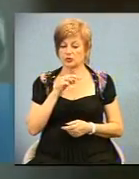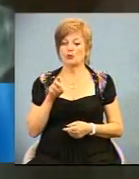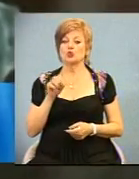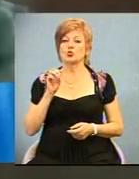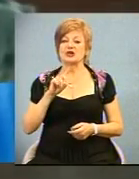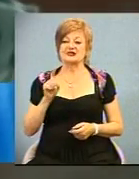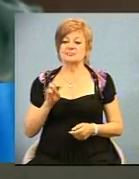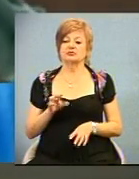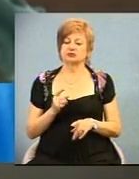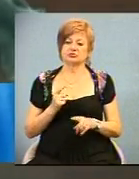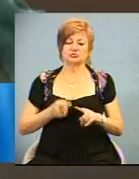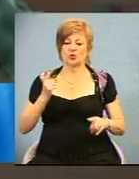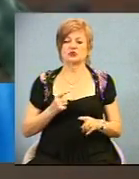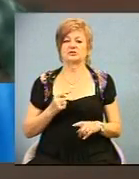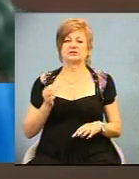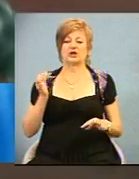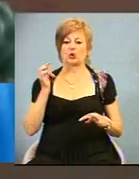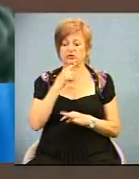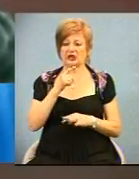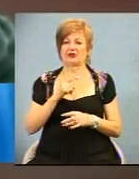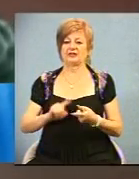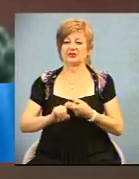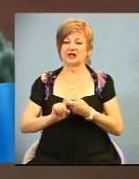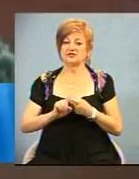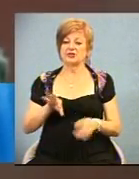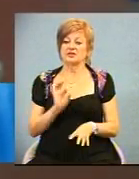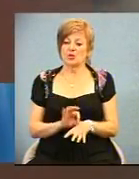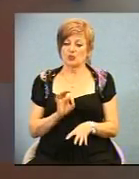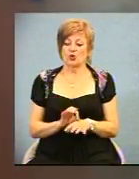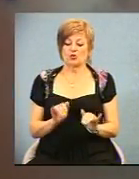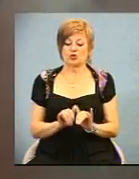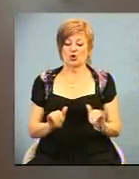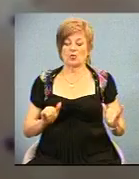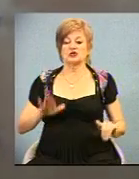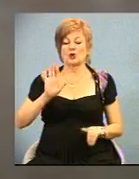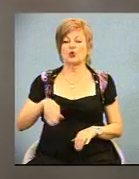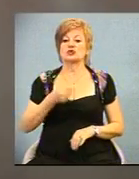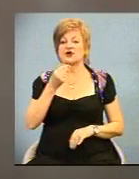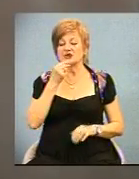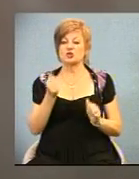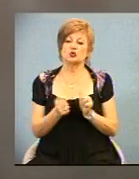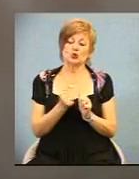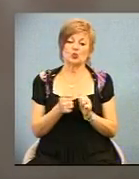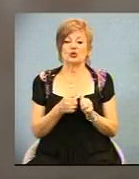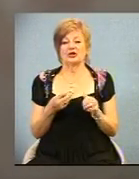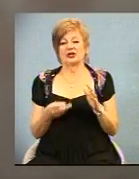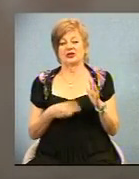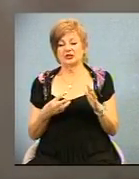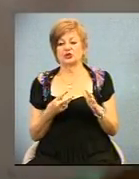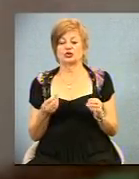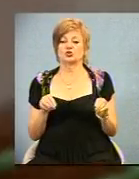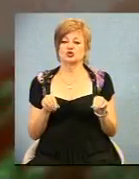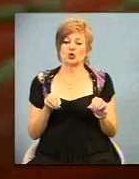Ботулізм – це гостре токсико-інфекційне захворювання, яке зазвичай розвивається після вживання в'яленої або слабо просоленої